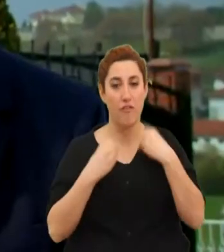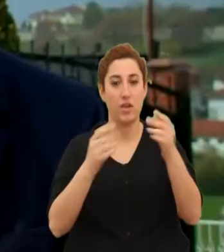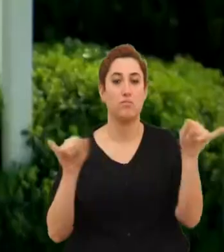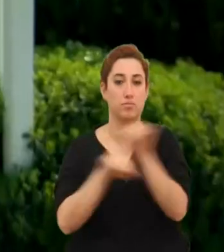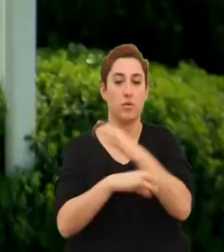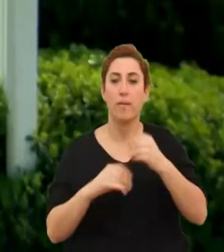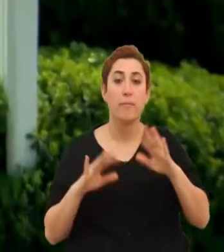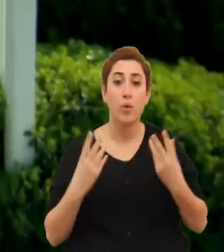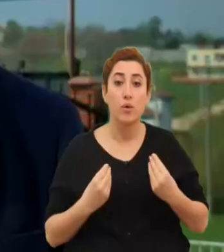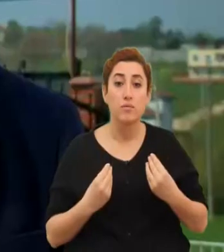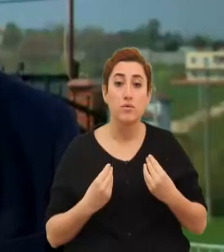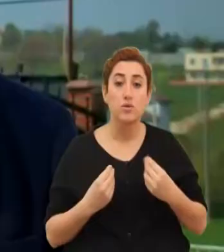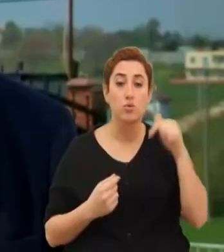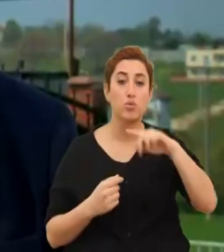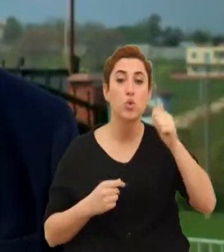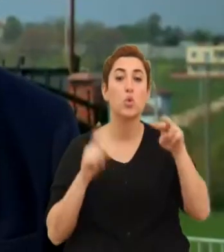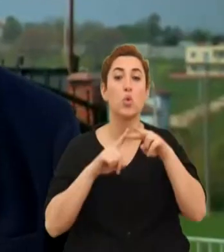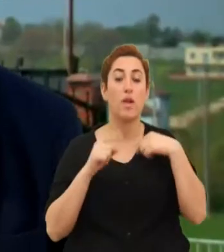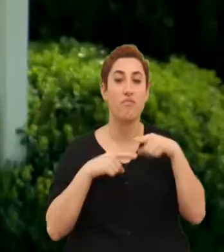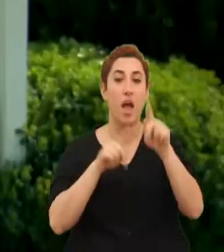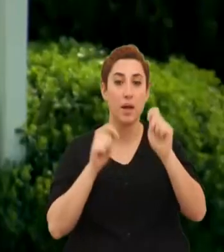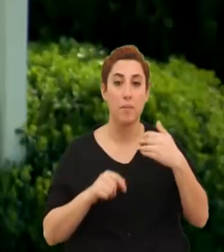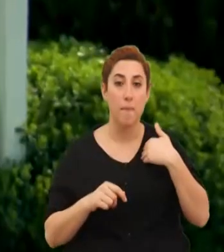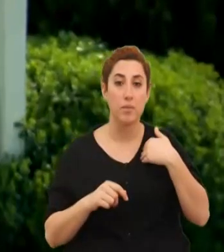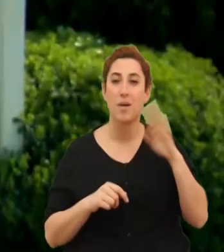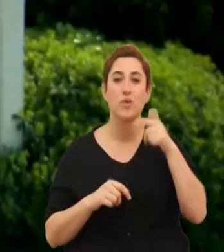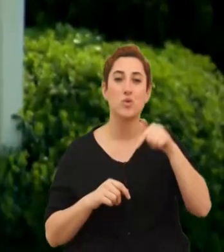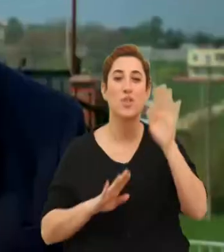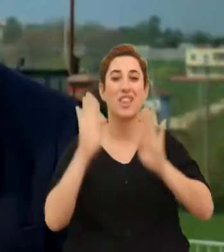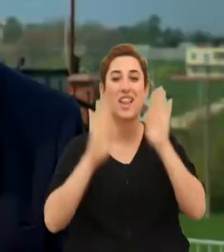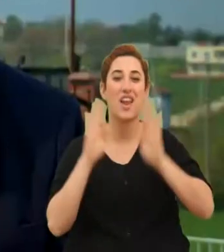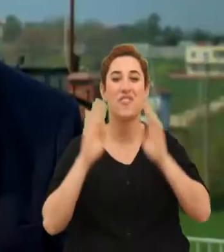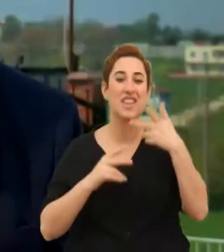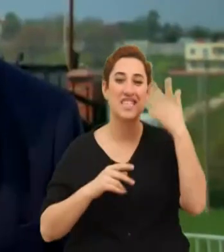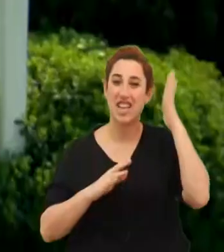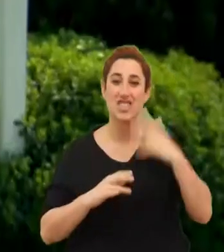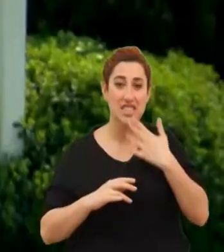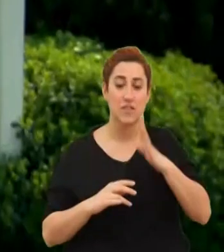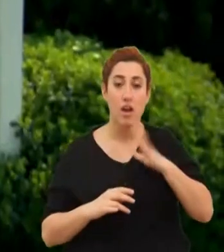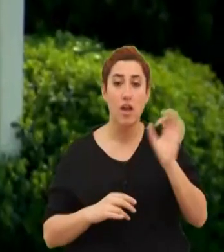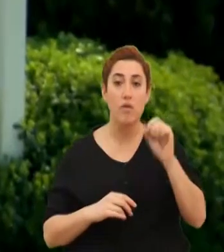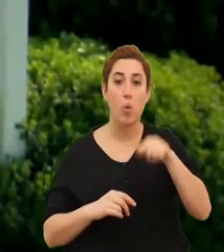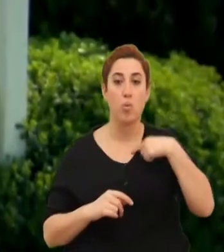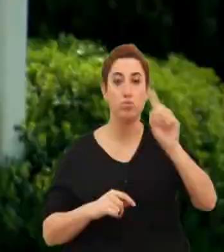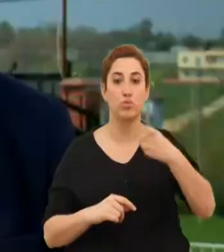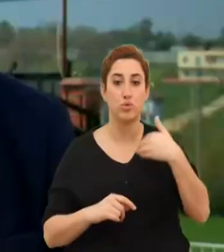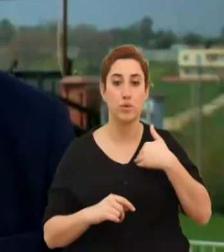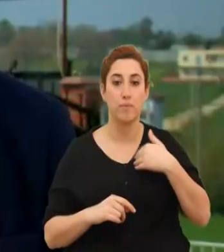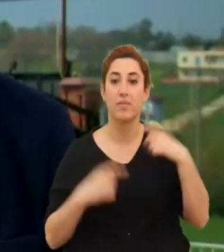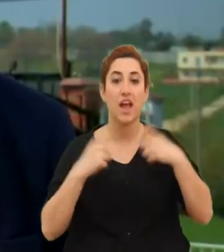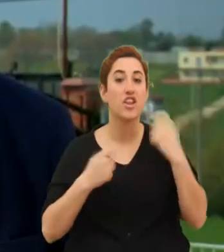bedava veririm ödeşiriz. Neymiş ha? Bugün Nurhan'ı takip ettim. Hani şu trafik belgesindeki sarışın kız var ya. Evet. Onu